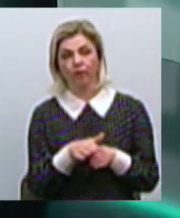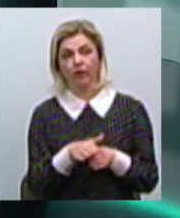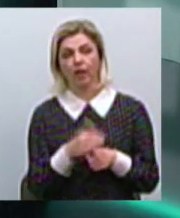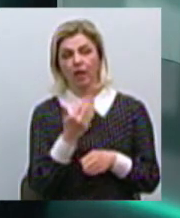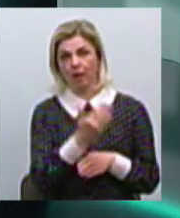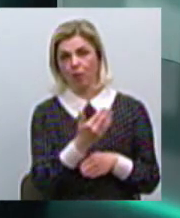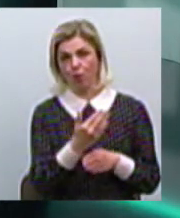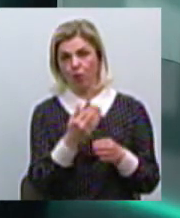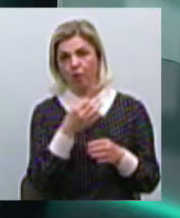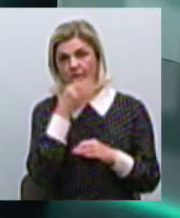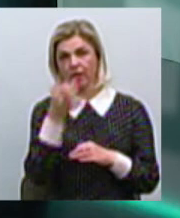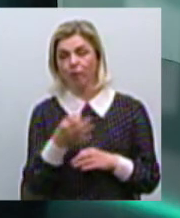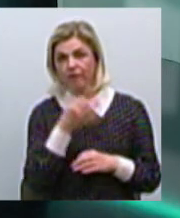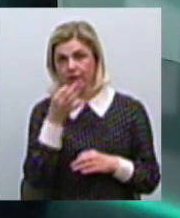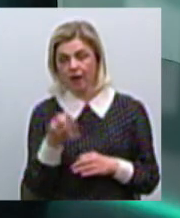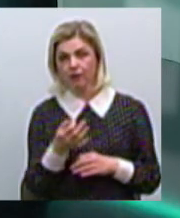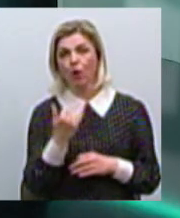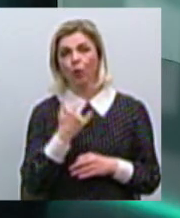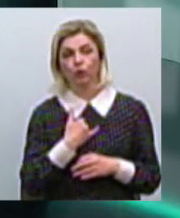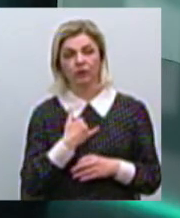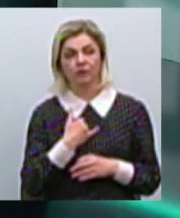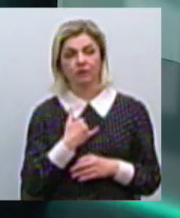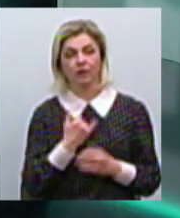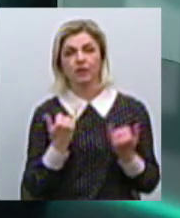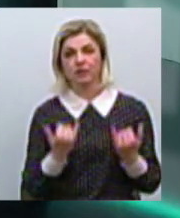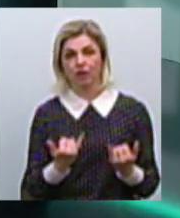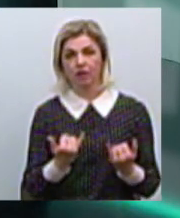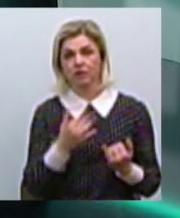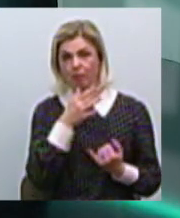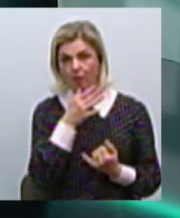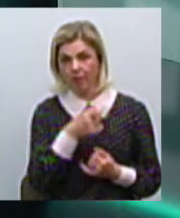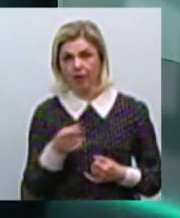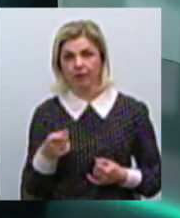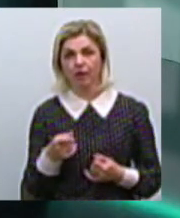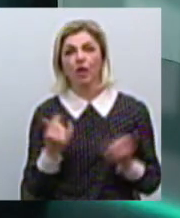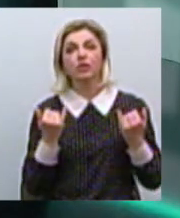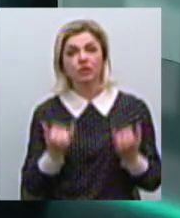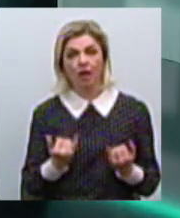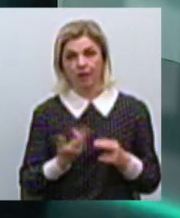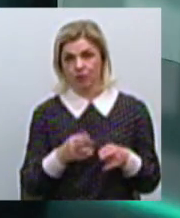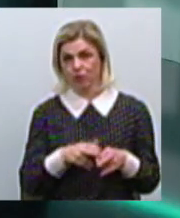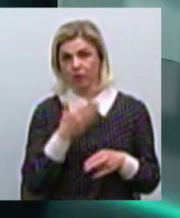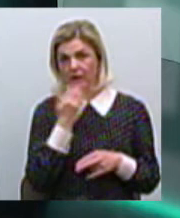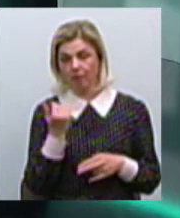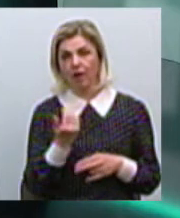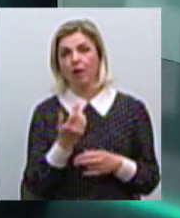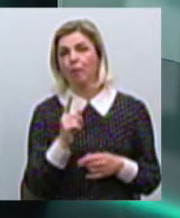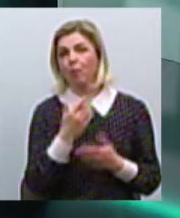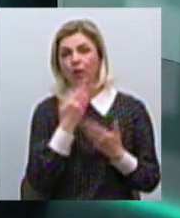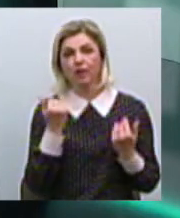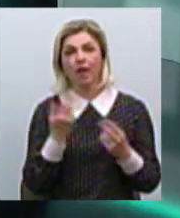відповідає. І у нас просто на даний момент, прямо зараз, цього немає, бо немає цих комплексів.